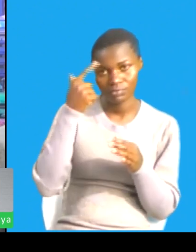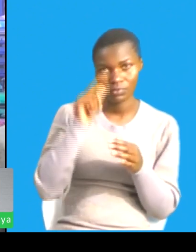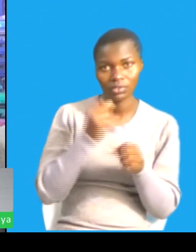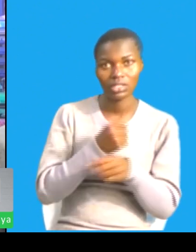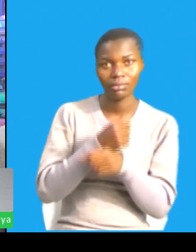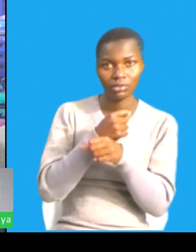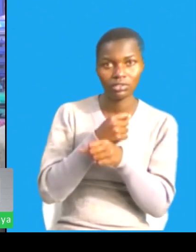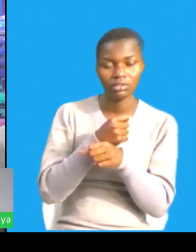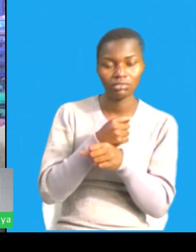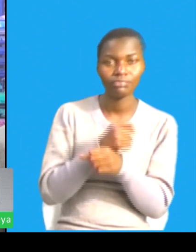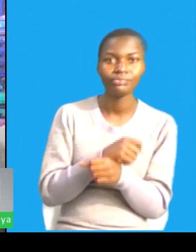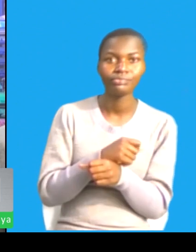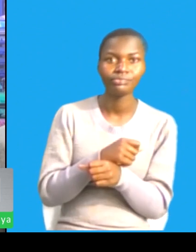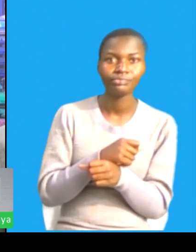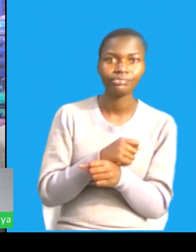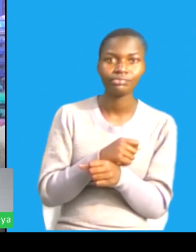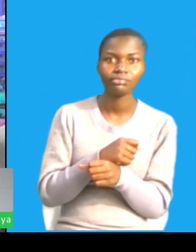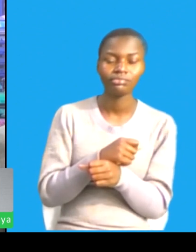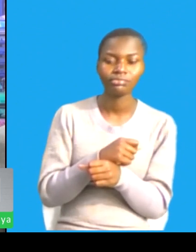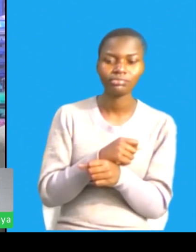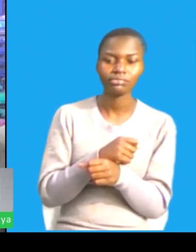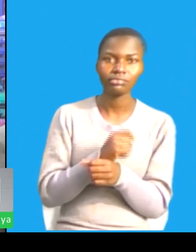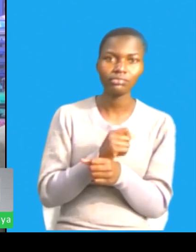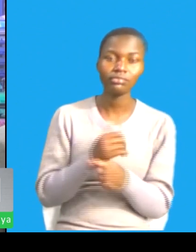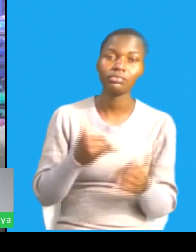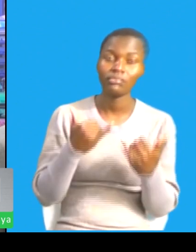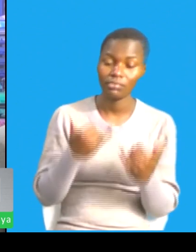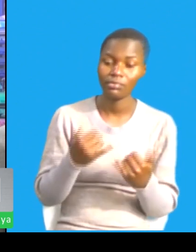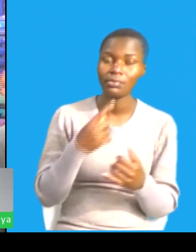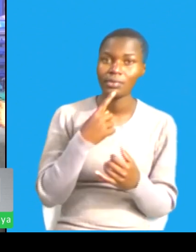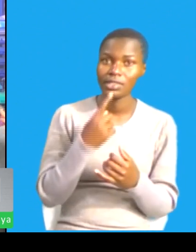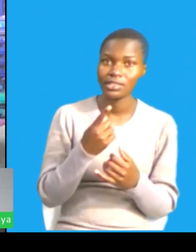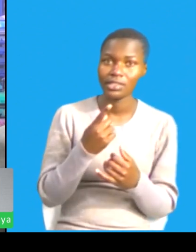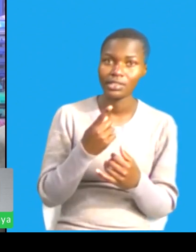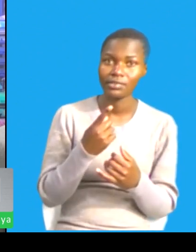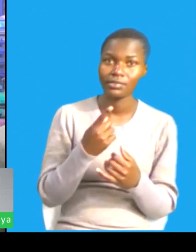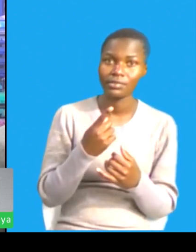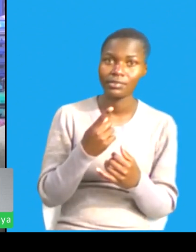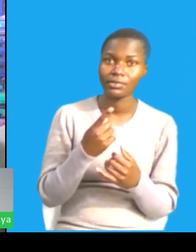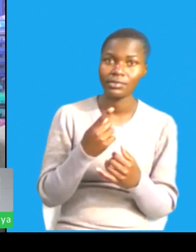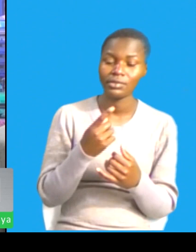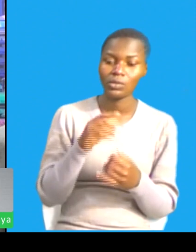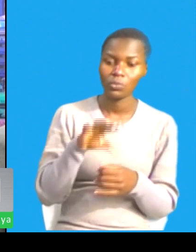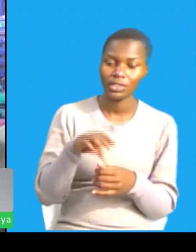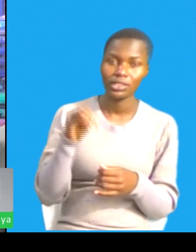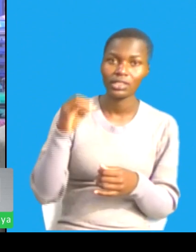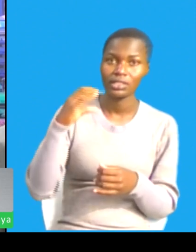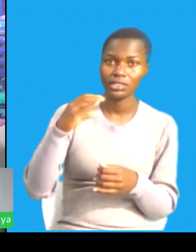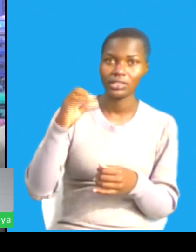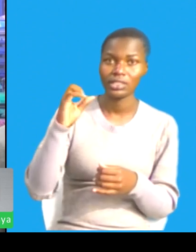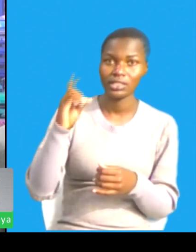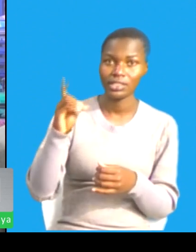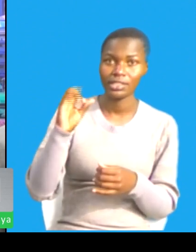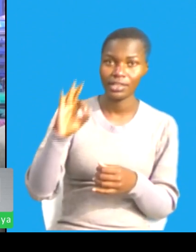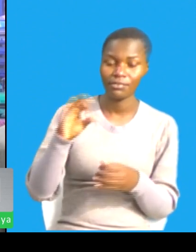get monies other than from these places. Sasa ndio tunasema ya kwamba basi tuchukue hiyo CDF tutenge kando, tuchukue